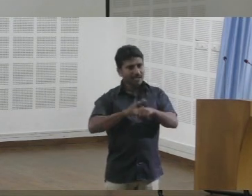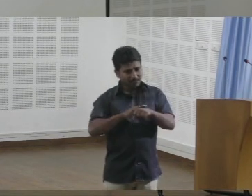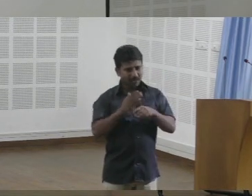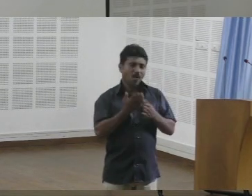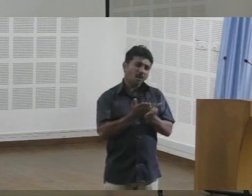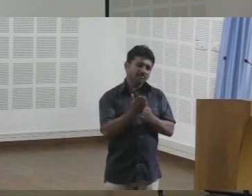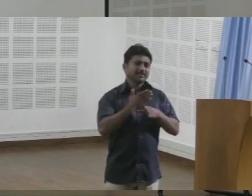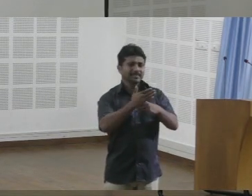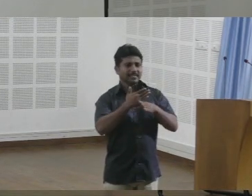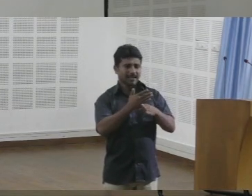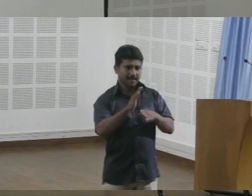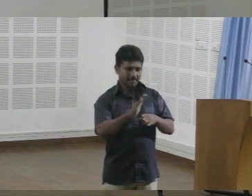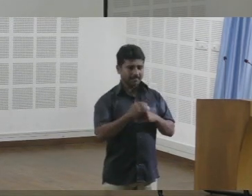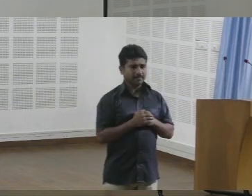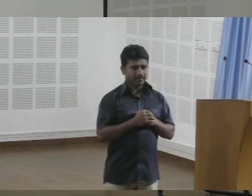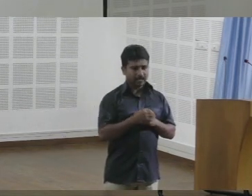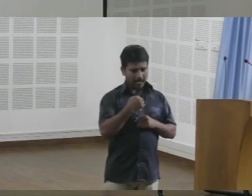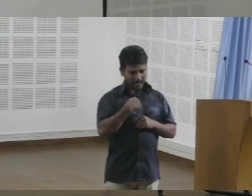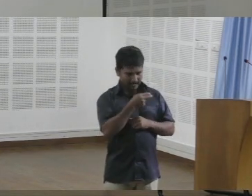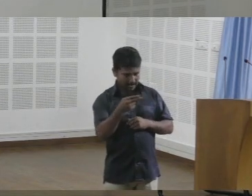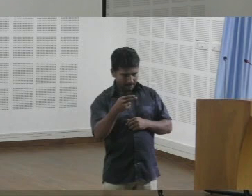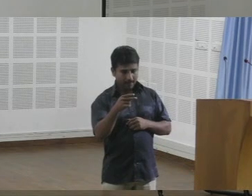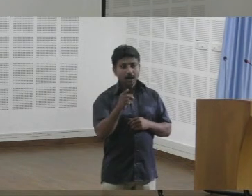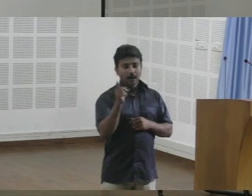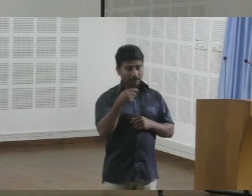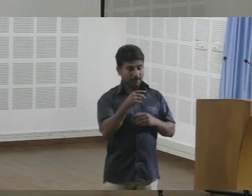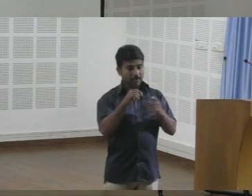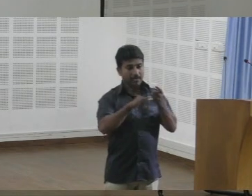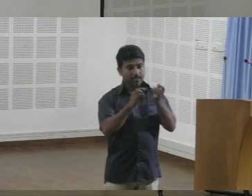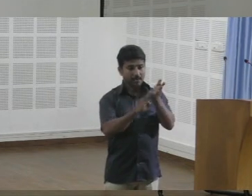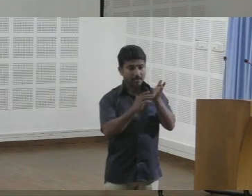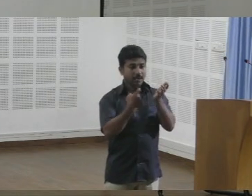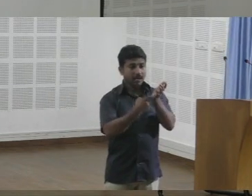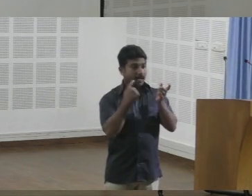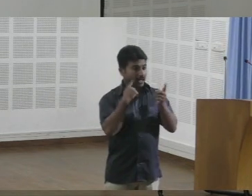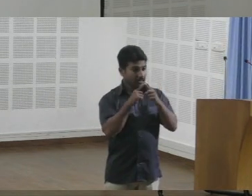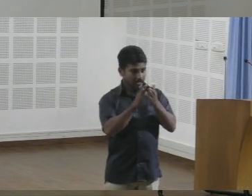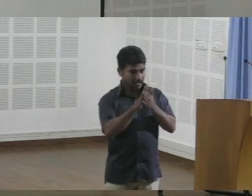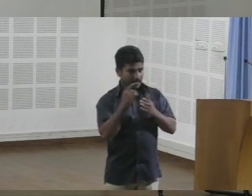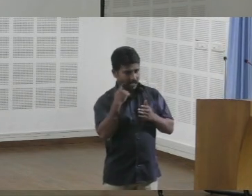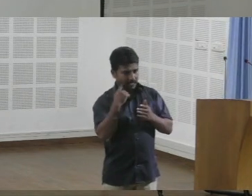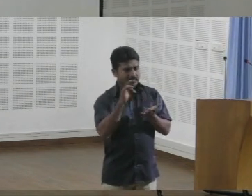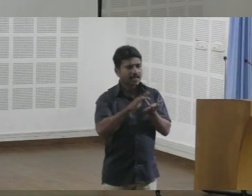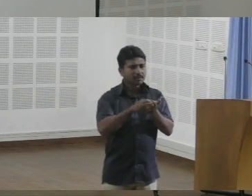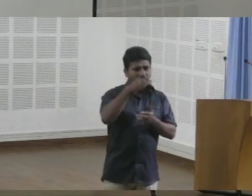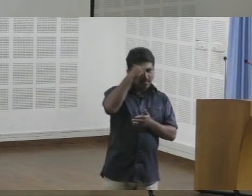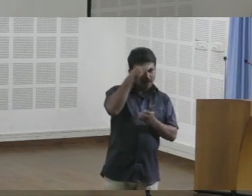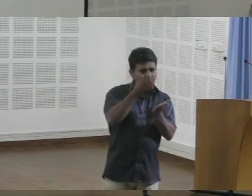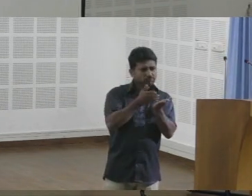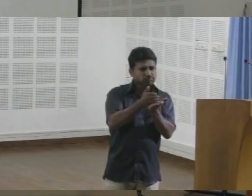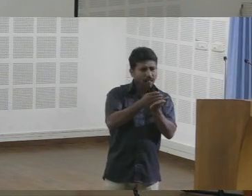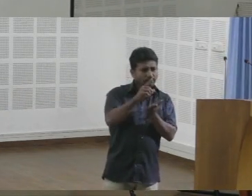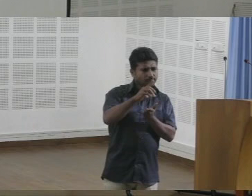ശ്രമിക്കാറുണ്ട്. ഞാൻ സ്മൃതി, പഠിച്ചതും വളർന്നതൊക്കെ തൃശൂർ ജില്ലയിലെ ഒരു ഗ്രാമത്തിലാണ്.